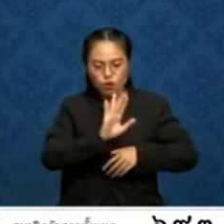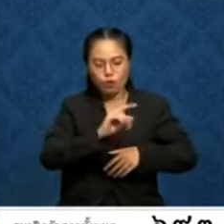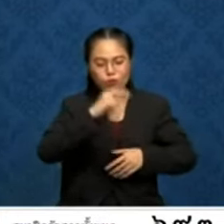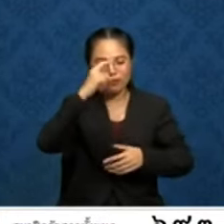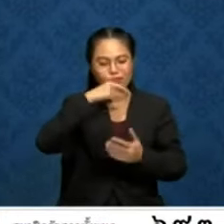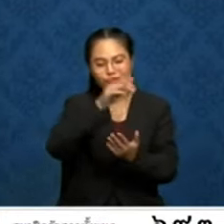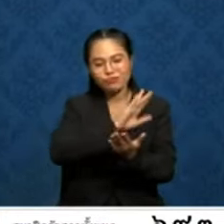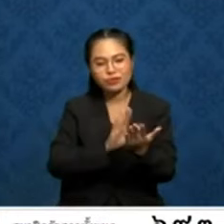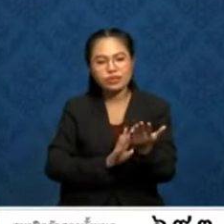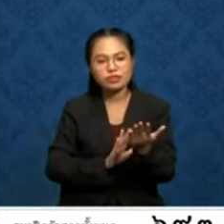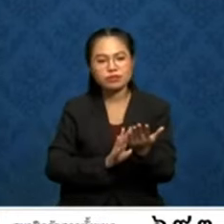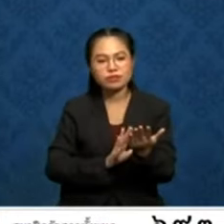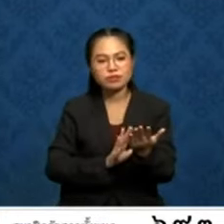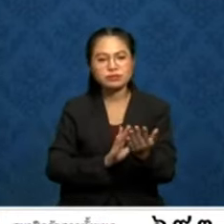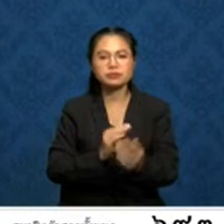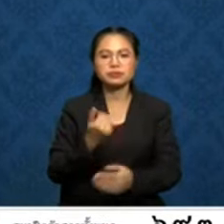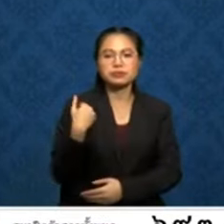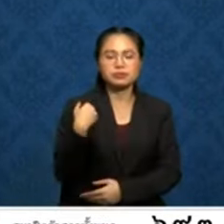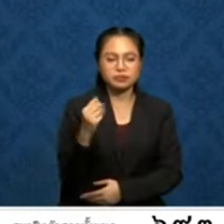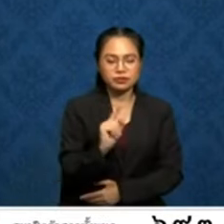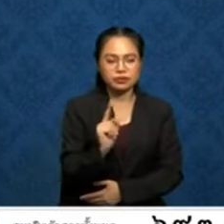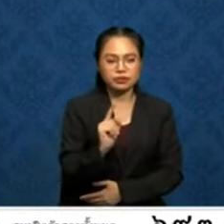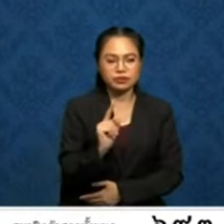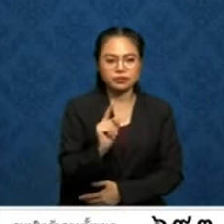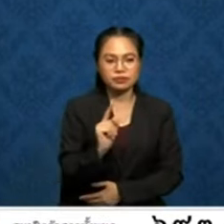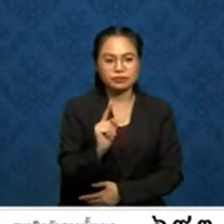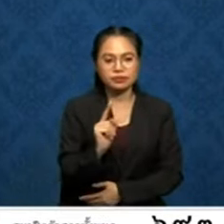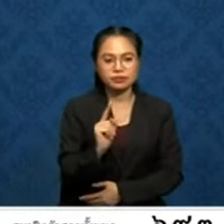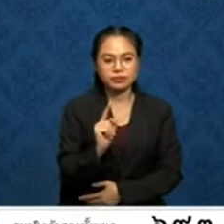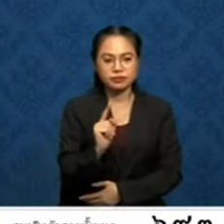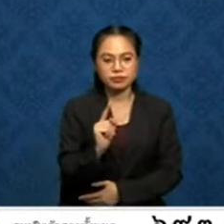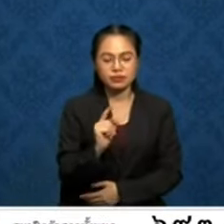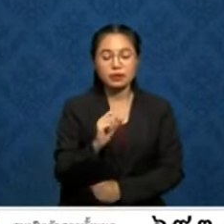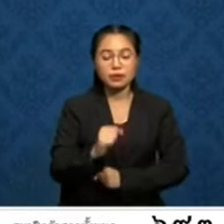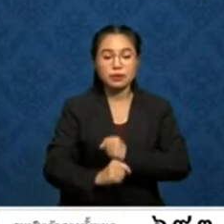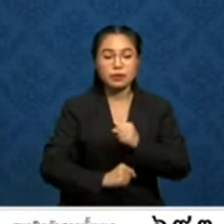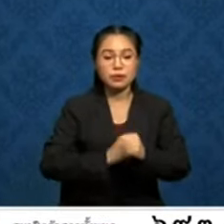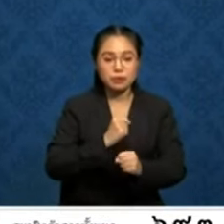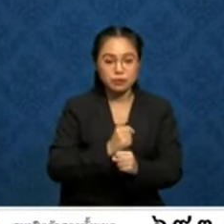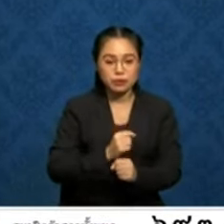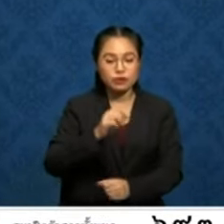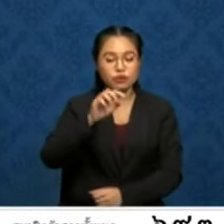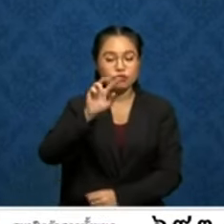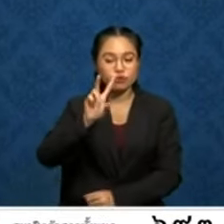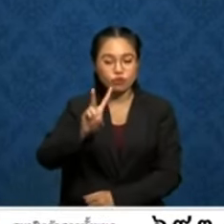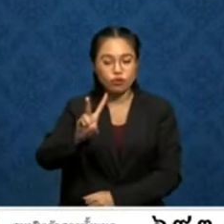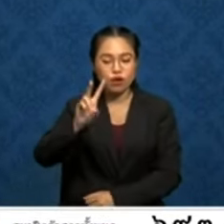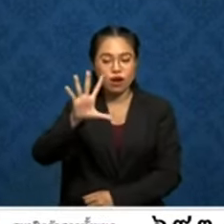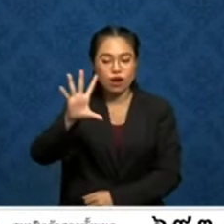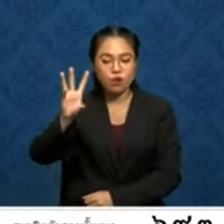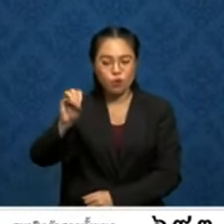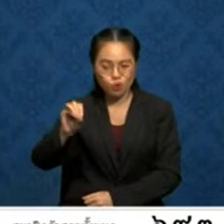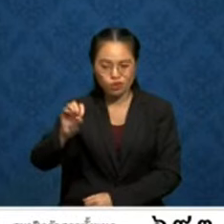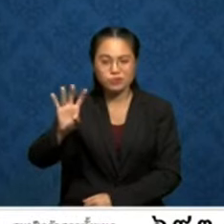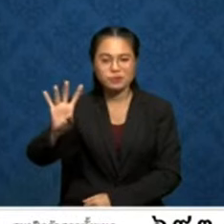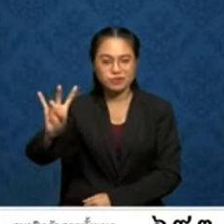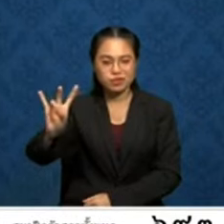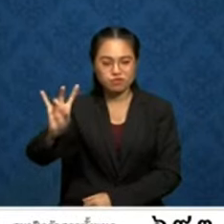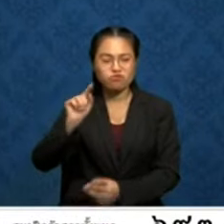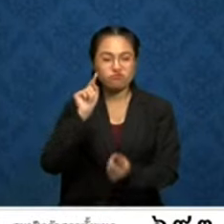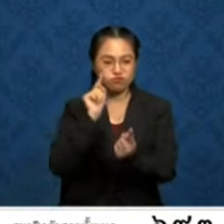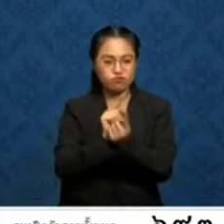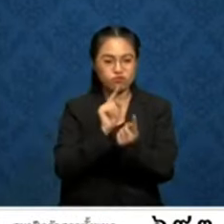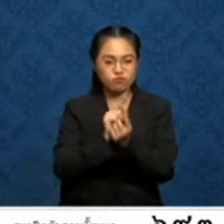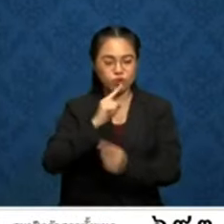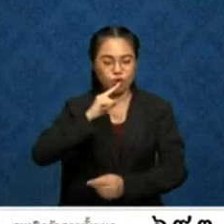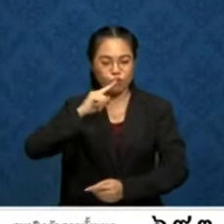ศโดยในช่วงไตรมาสที่2ของปี2567พบว่ามีคดีอาญา